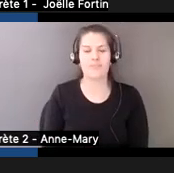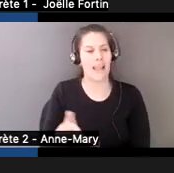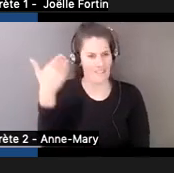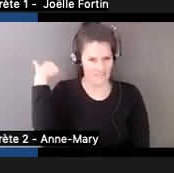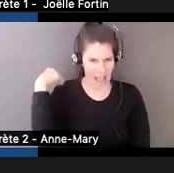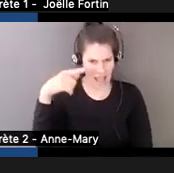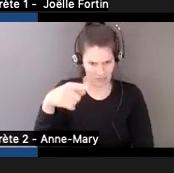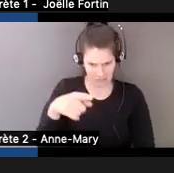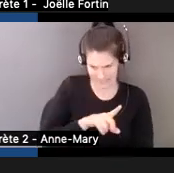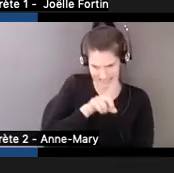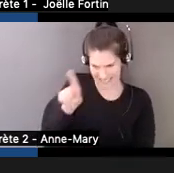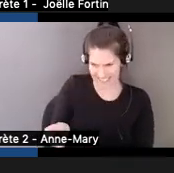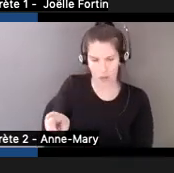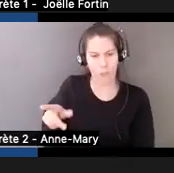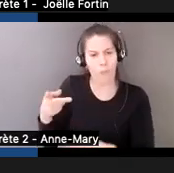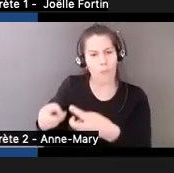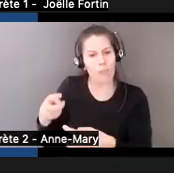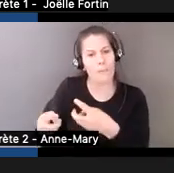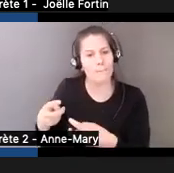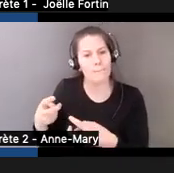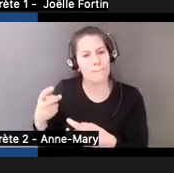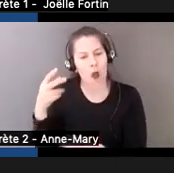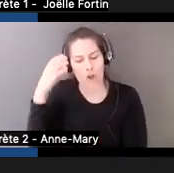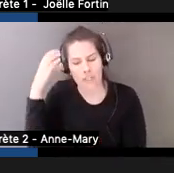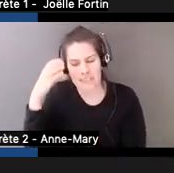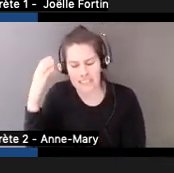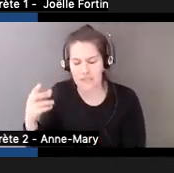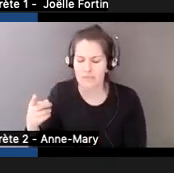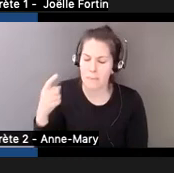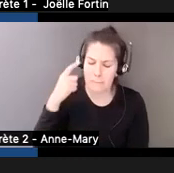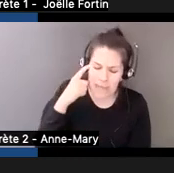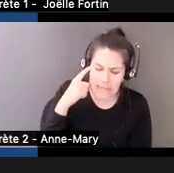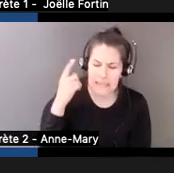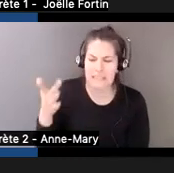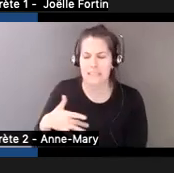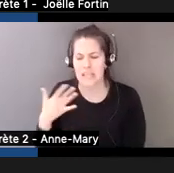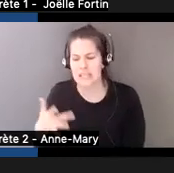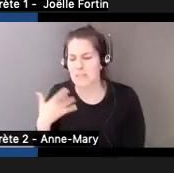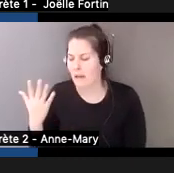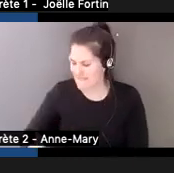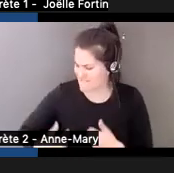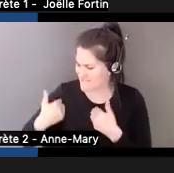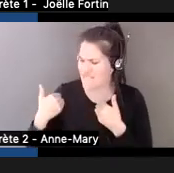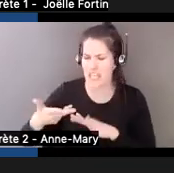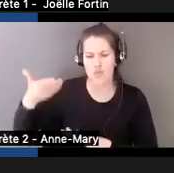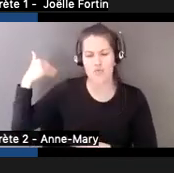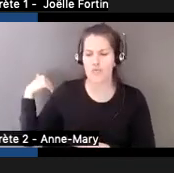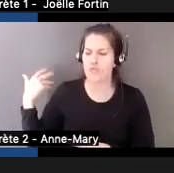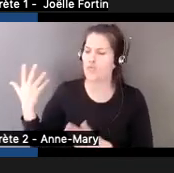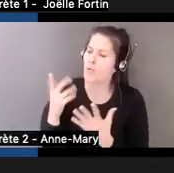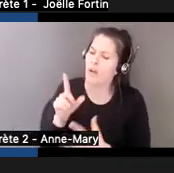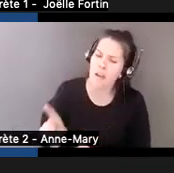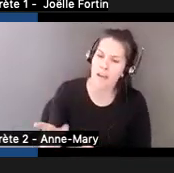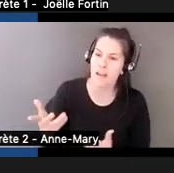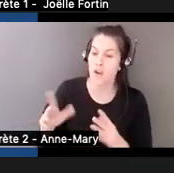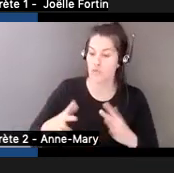avec des troubles cognitifs? Quelles sont ses pensées, ses sentiments concernant son vécu? Comment la personne se perçoit dans